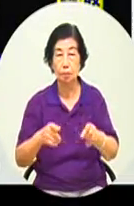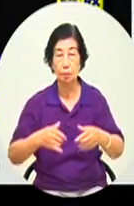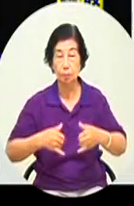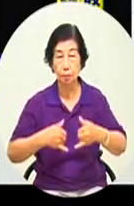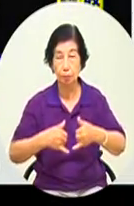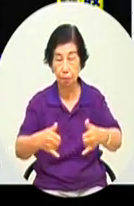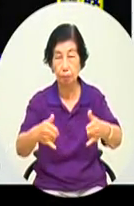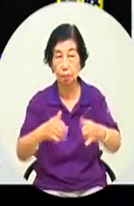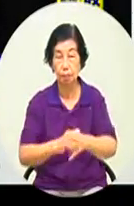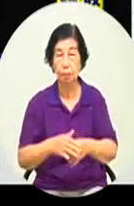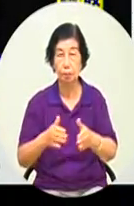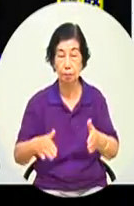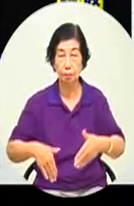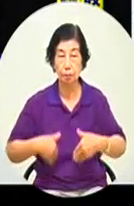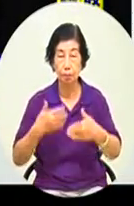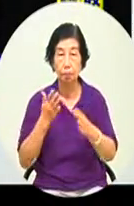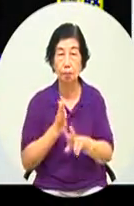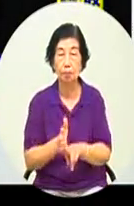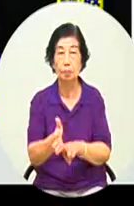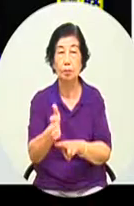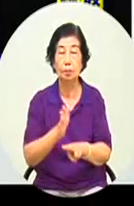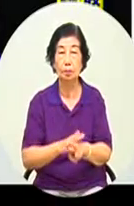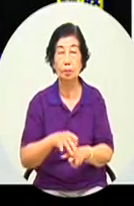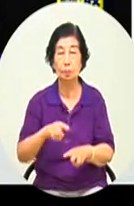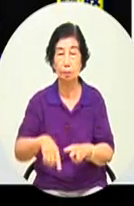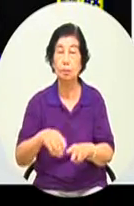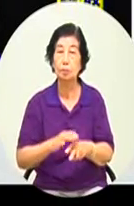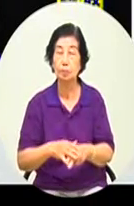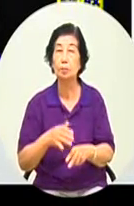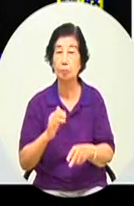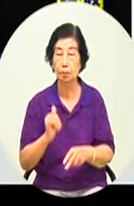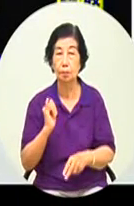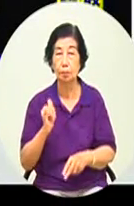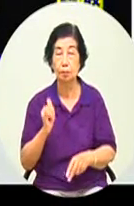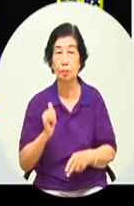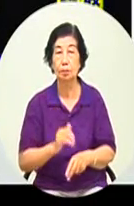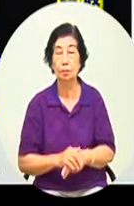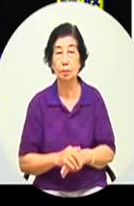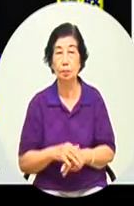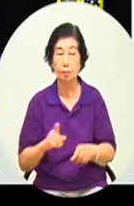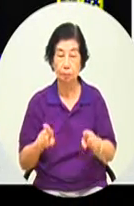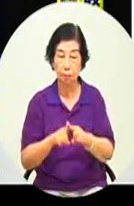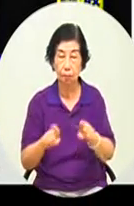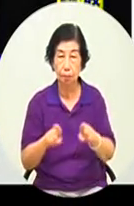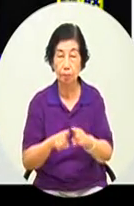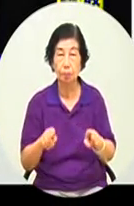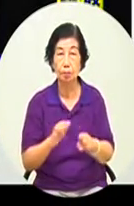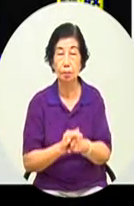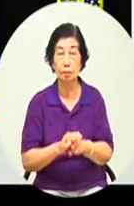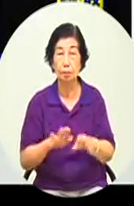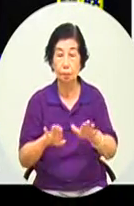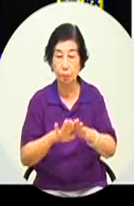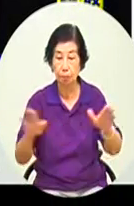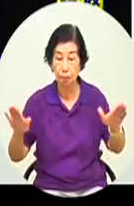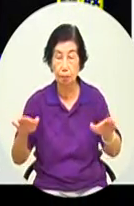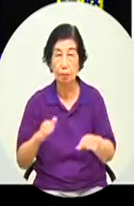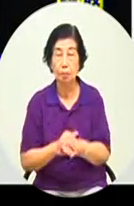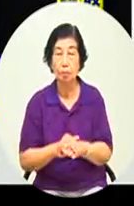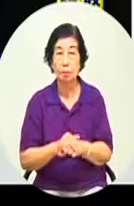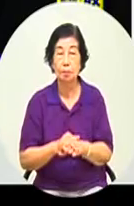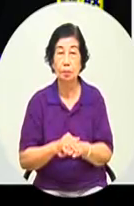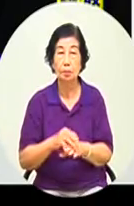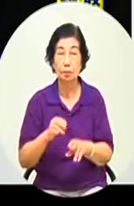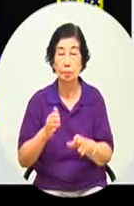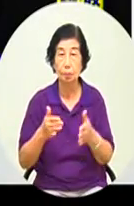来行驶，或许可以讲得过去了哈。那你如果说把平面轻轨要拉延伸